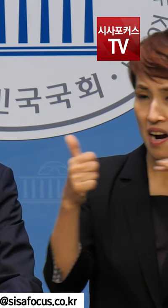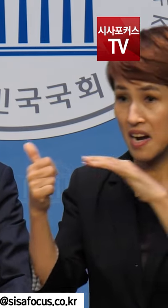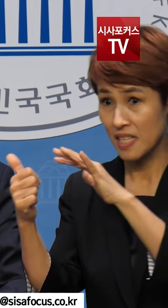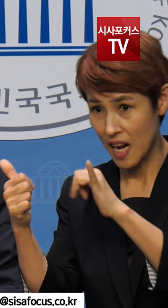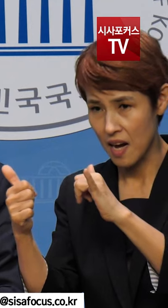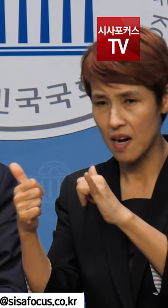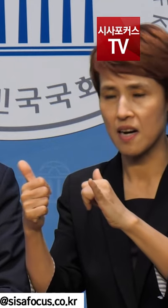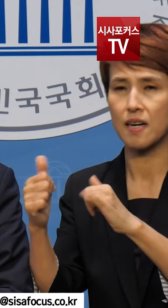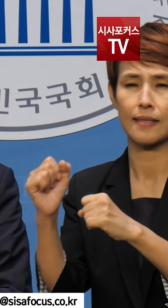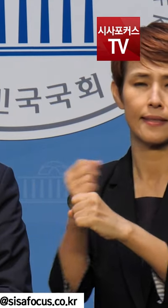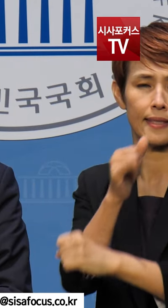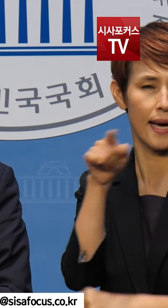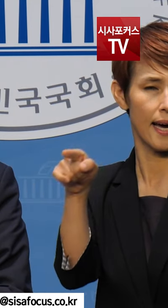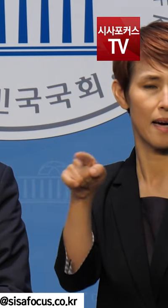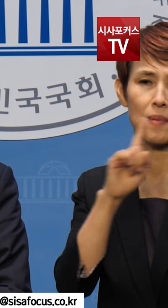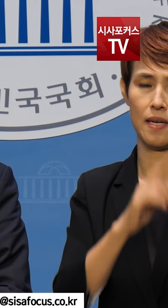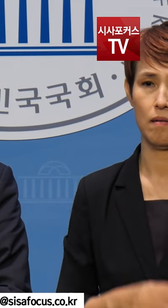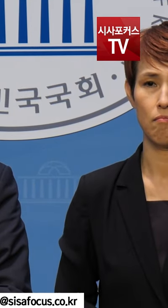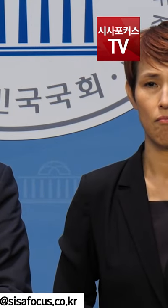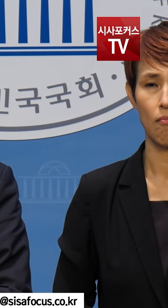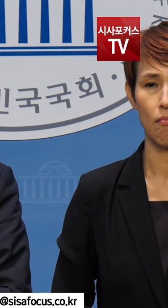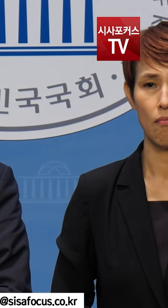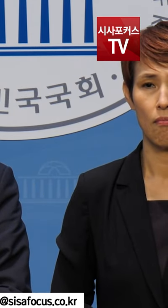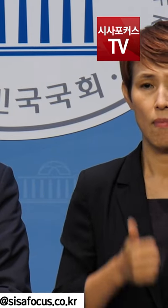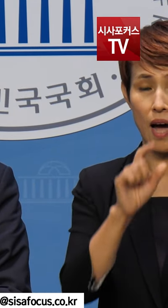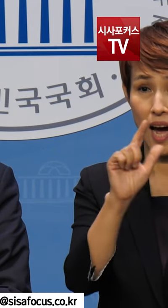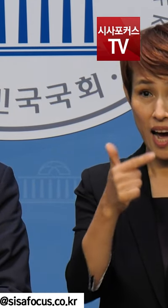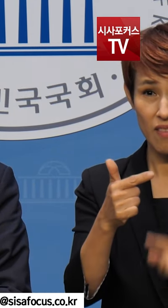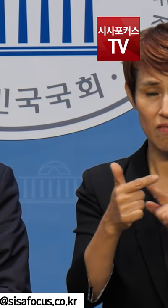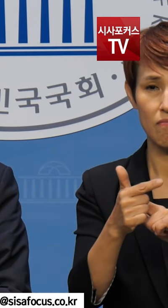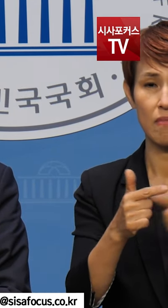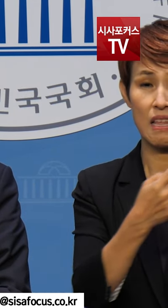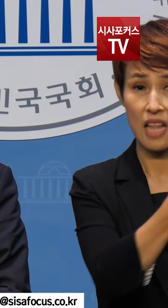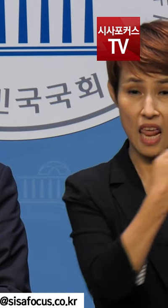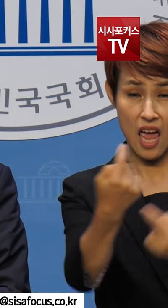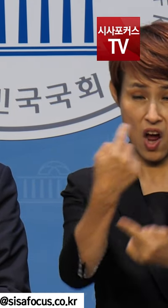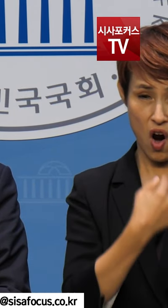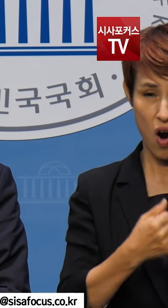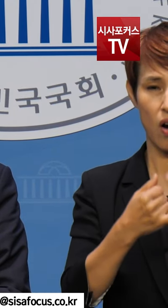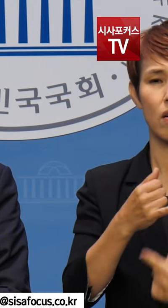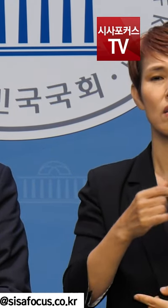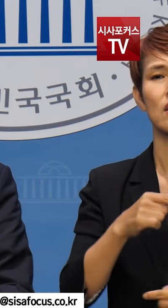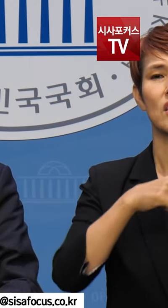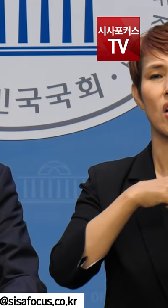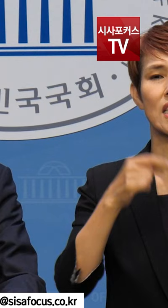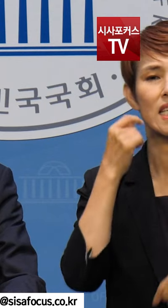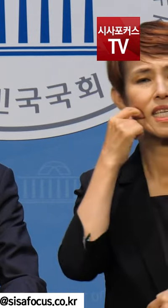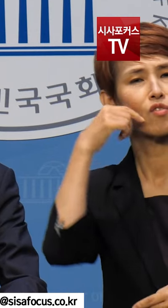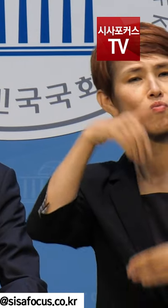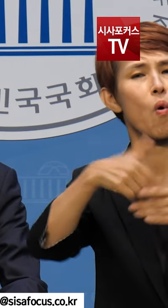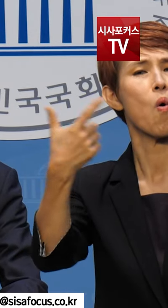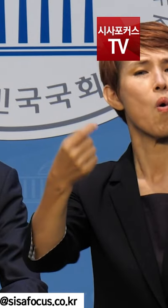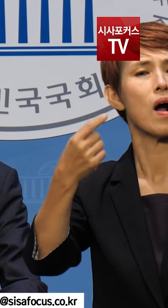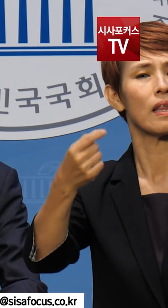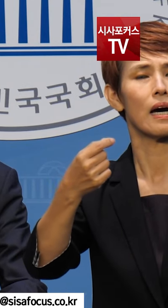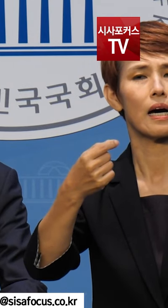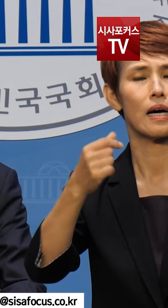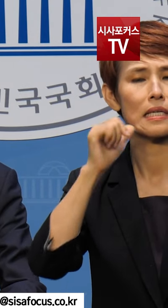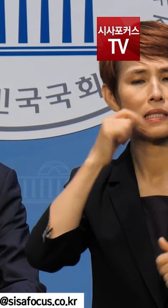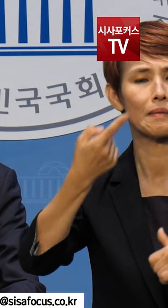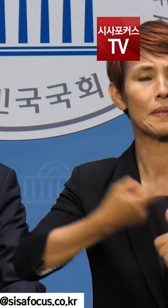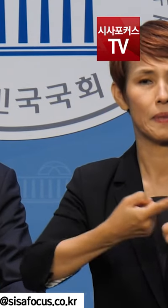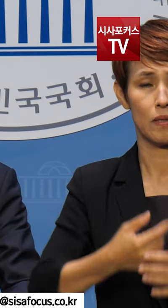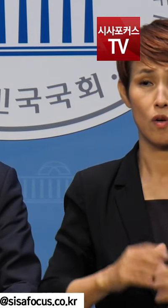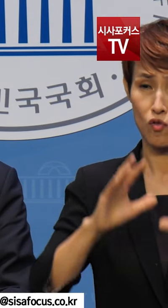위원장은 탄핵 청원을 일종의 정치적 인기 투표 같은 것이라고 비아냥거렸습니다. 국민에